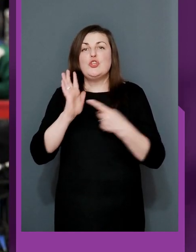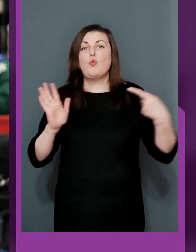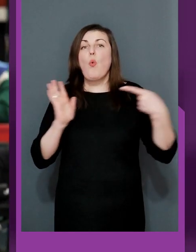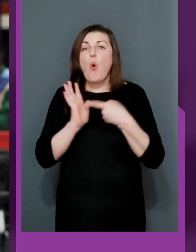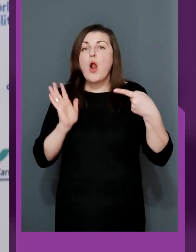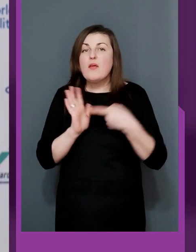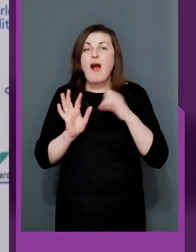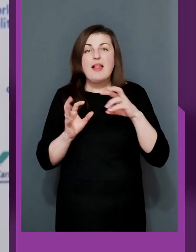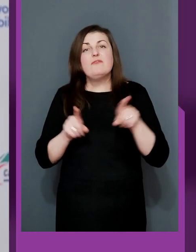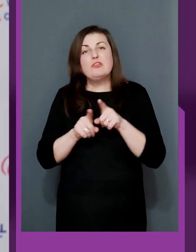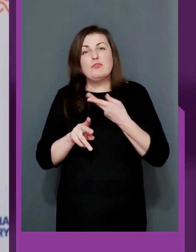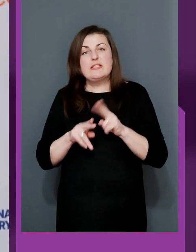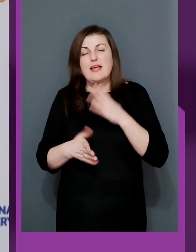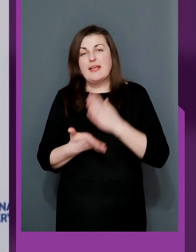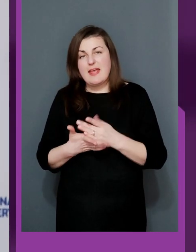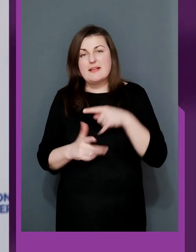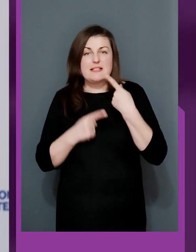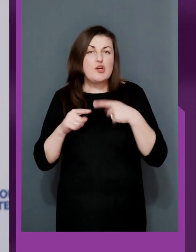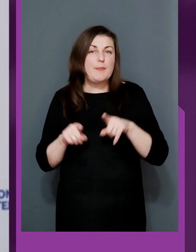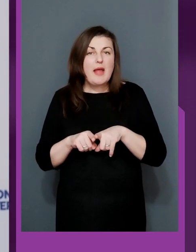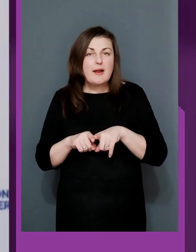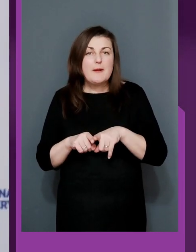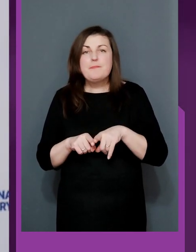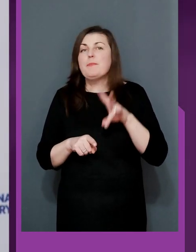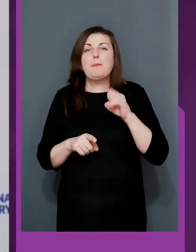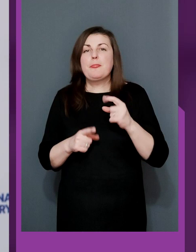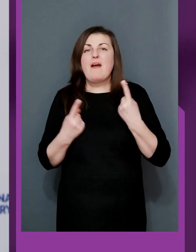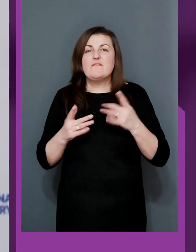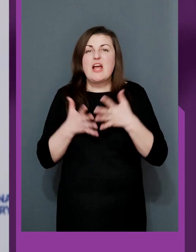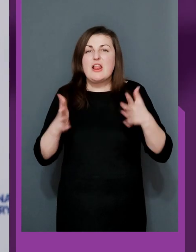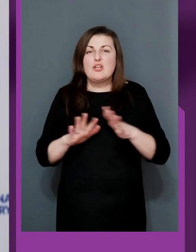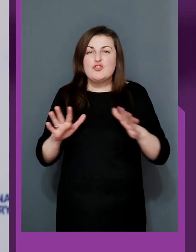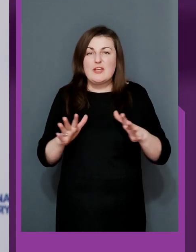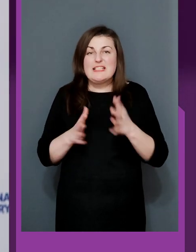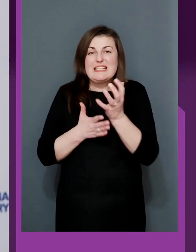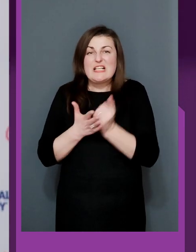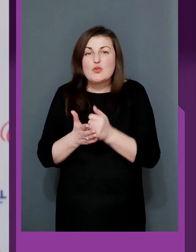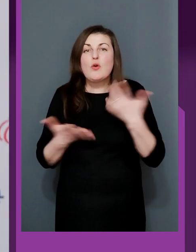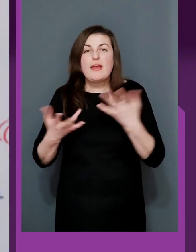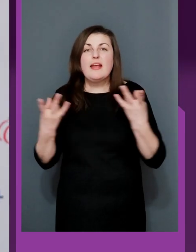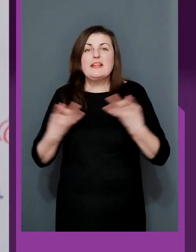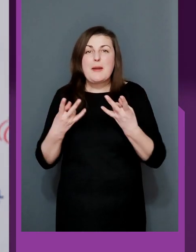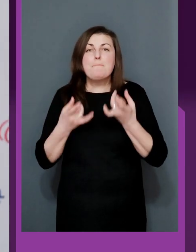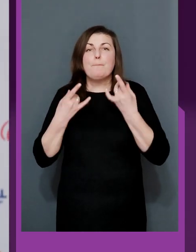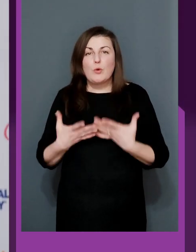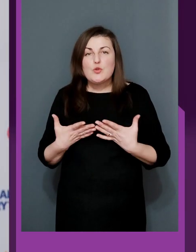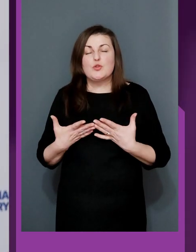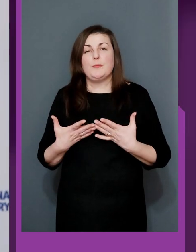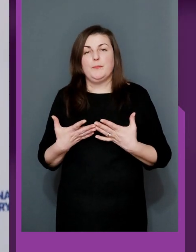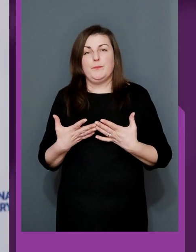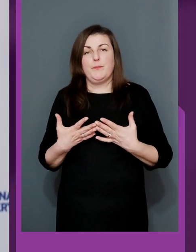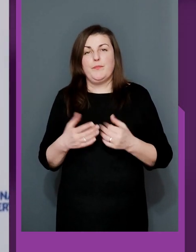уколів Але все рівно це є скажемо так невеличкий зазор який треба